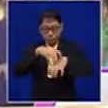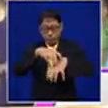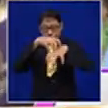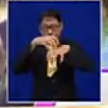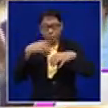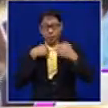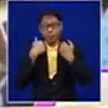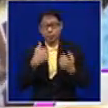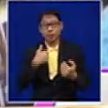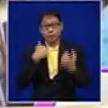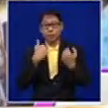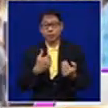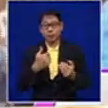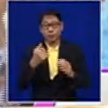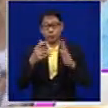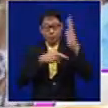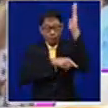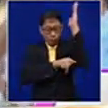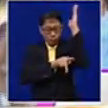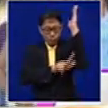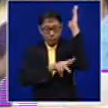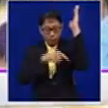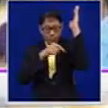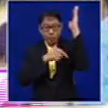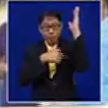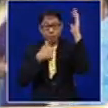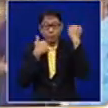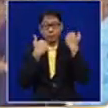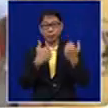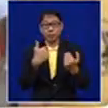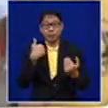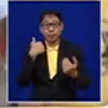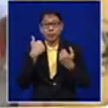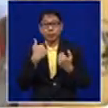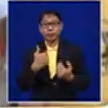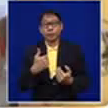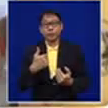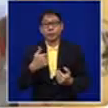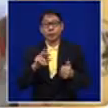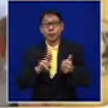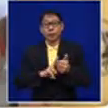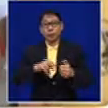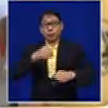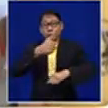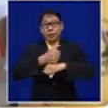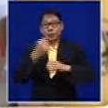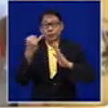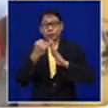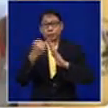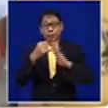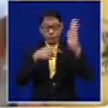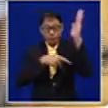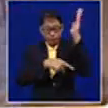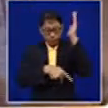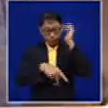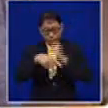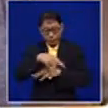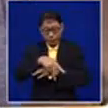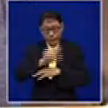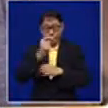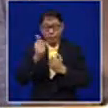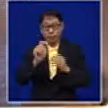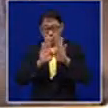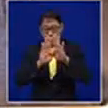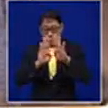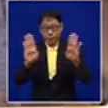ณะโลมาหาดป่าตองอำเภอกระทู้มีนายประเจียดอักษรธรรมกุลรองผู้ราชการจังหวัดเป็นประธานในการเปิดงานง